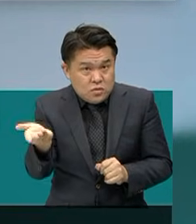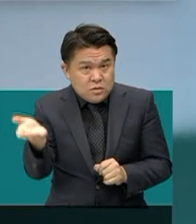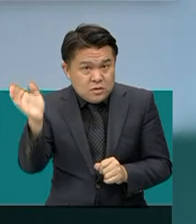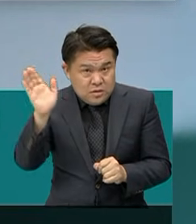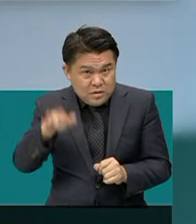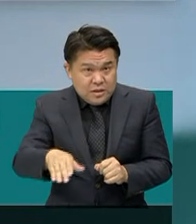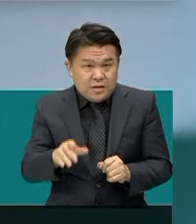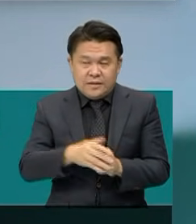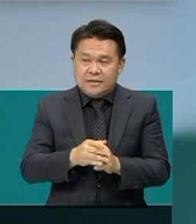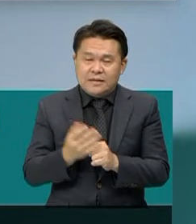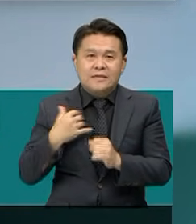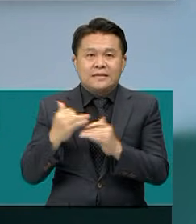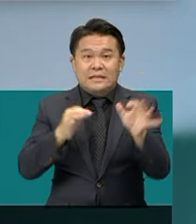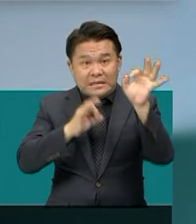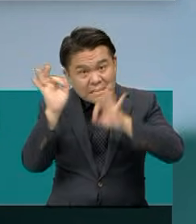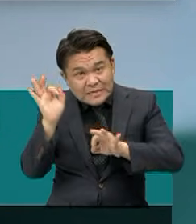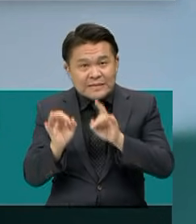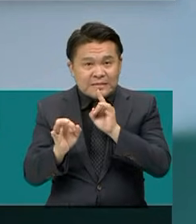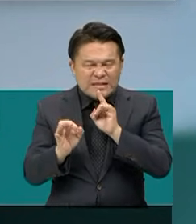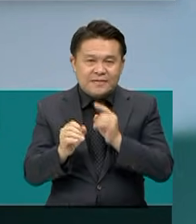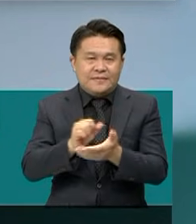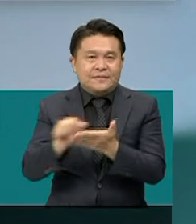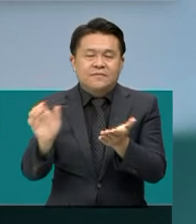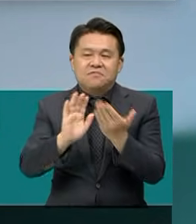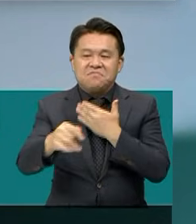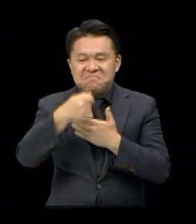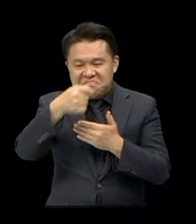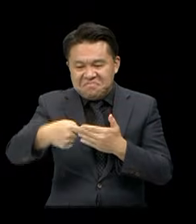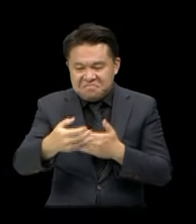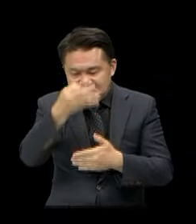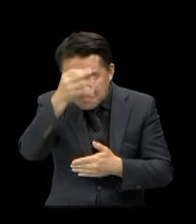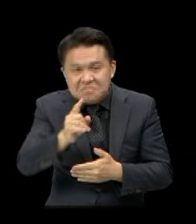삭제하고 사과했습니다. 백운 기자입니다.